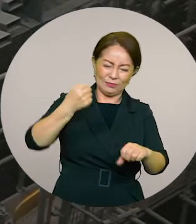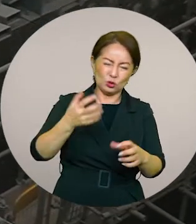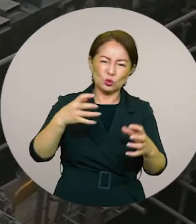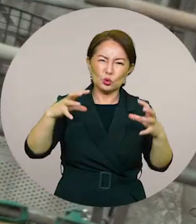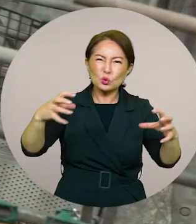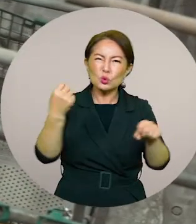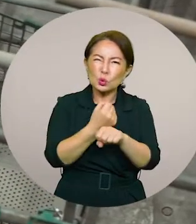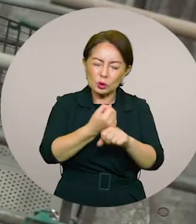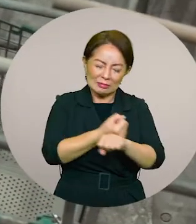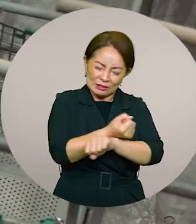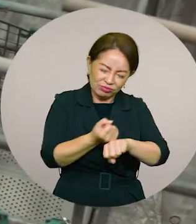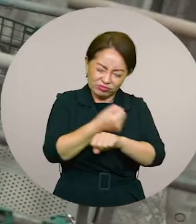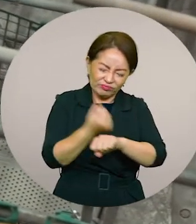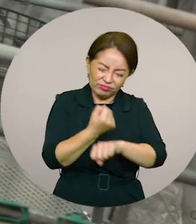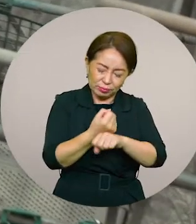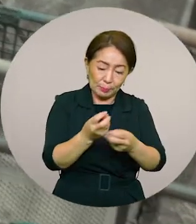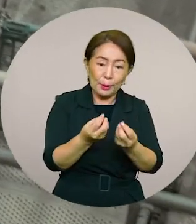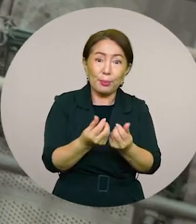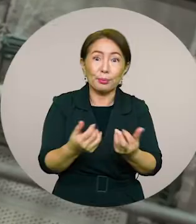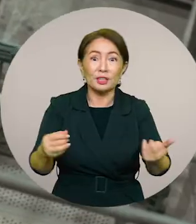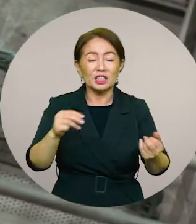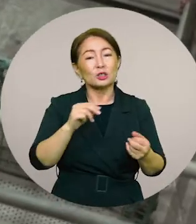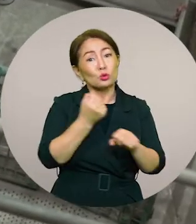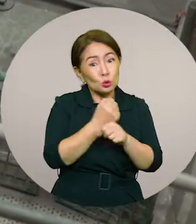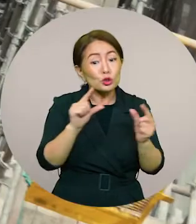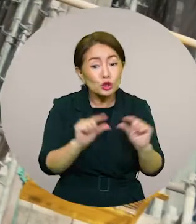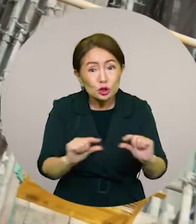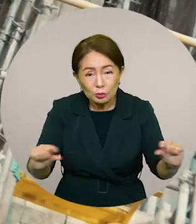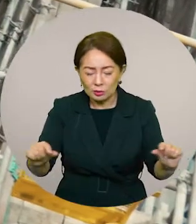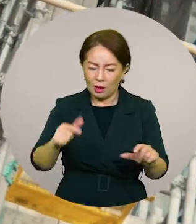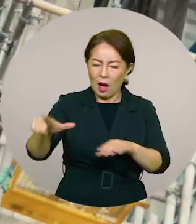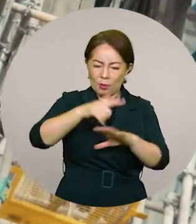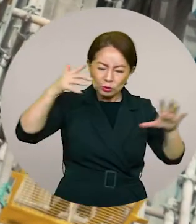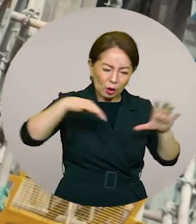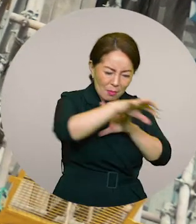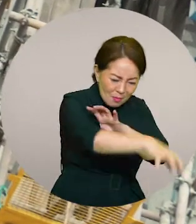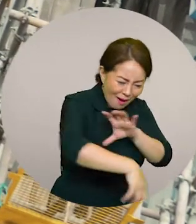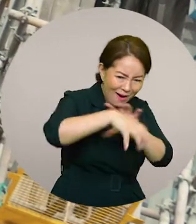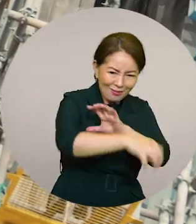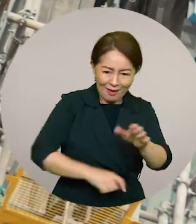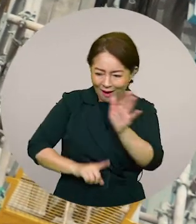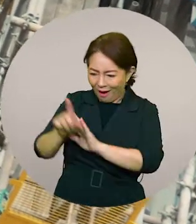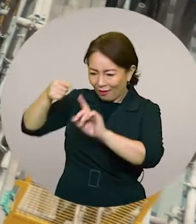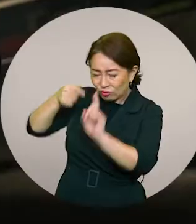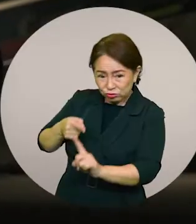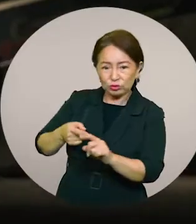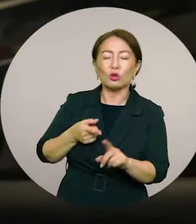ихтэй чулуулгийг тэрэм шиг жижиглэнэ. Гүний уурхай дэх хамгийн том малталтыг анхдагч ботлуурт зориулан